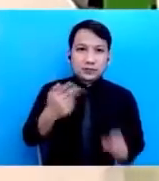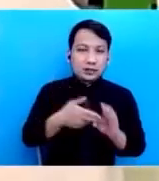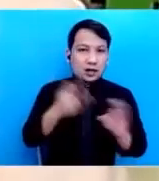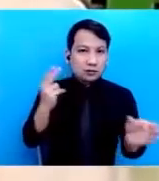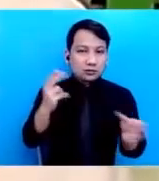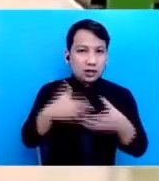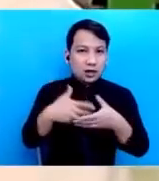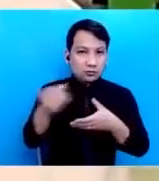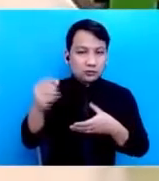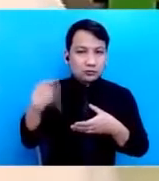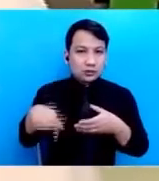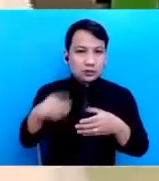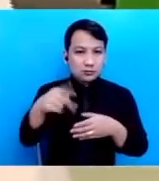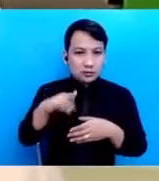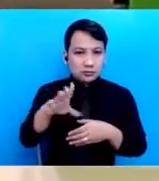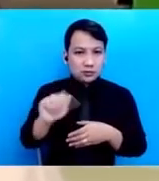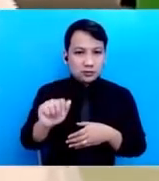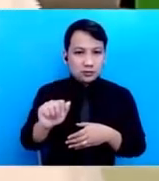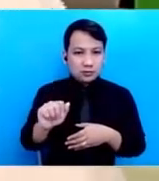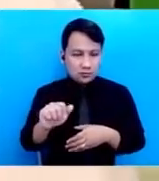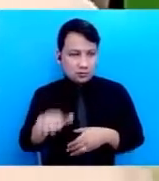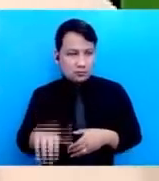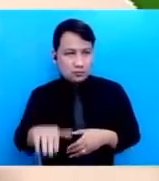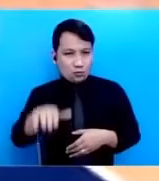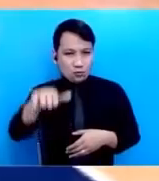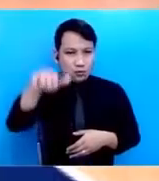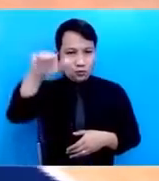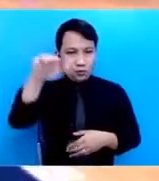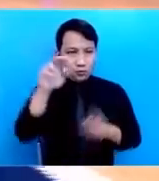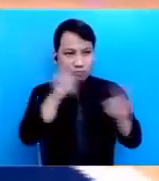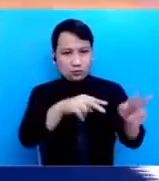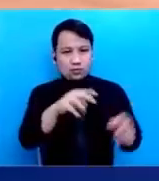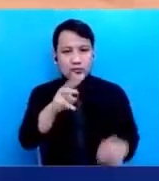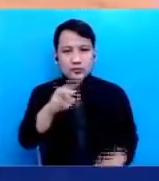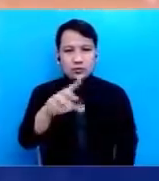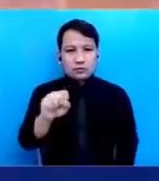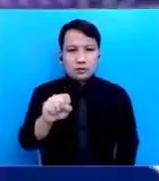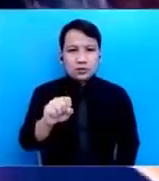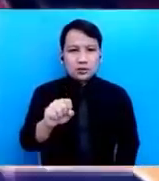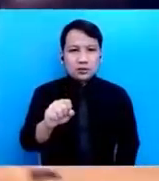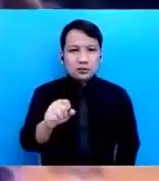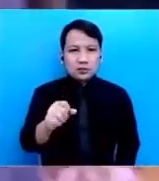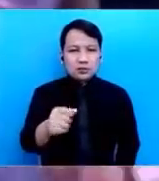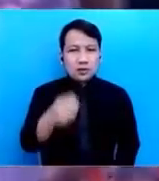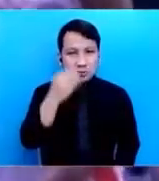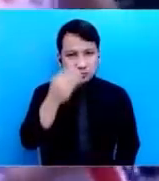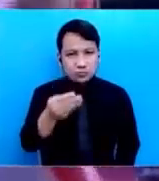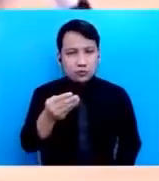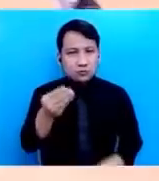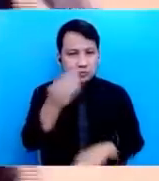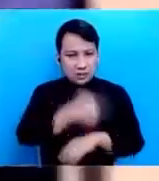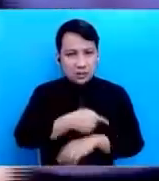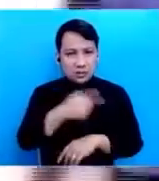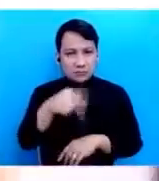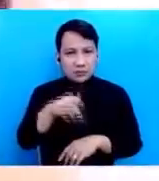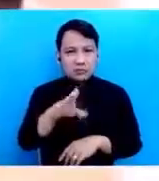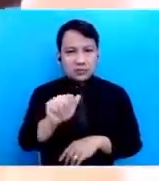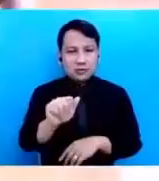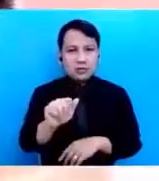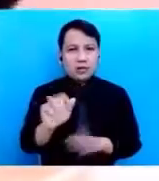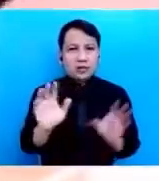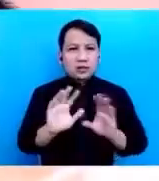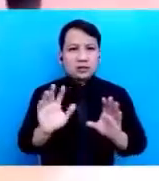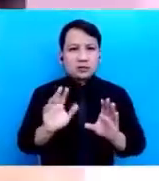after this season. So growing up, napanood ko sila Willie Miller. Kahit bilang na ang araw ng Alaska sa PBA, hindi pa rin